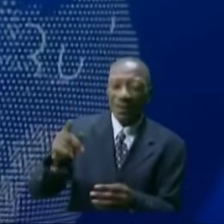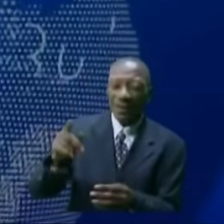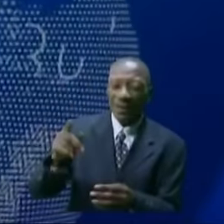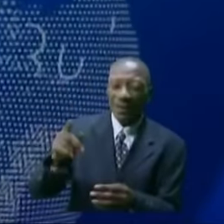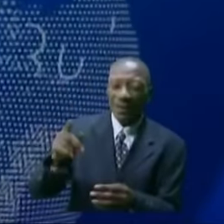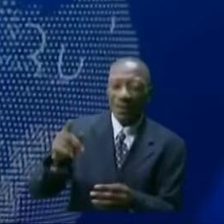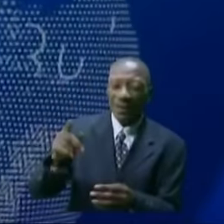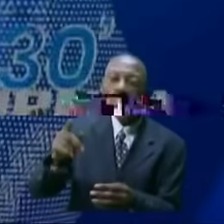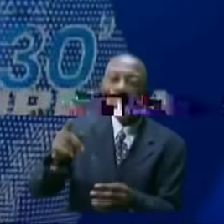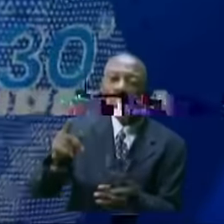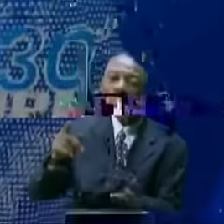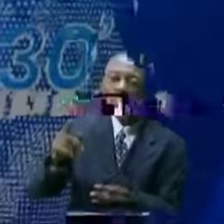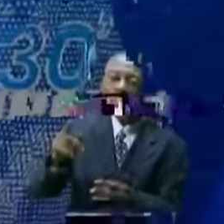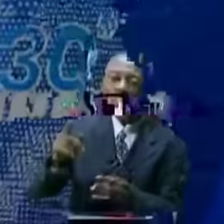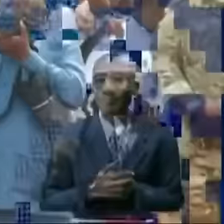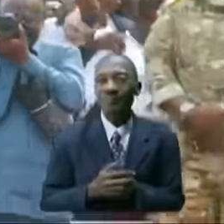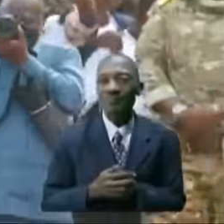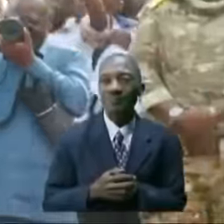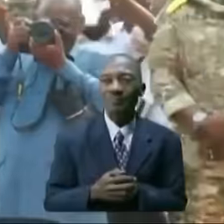nationale.